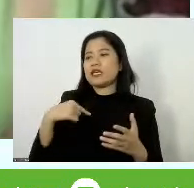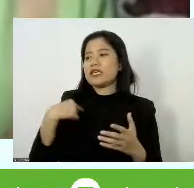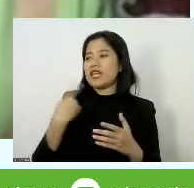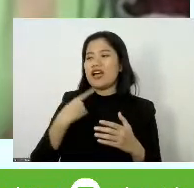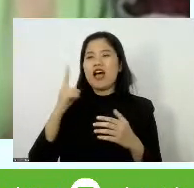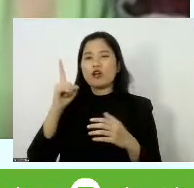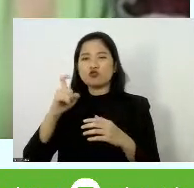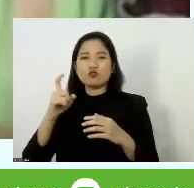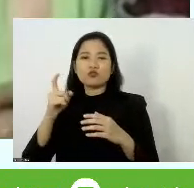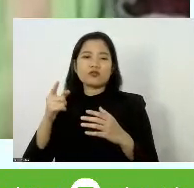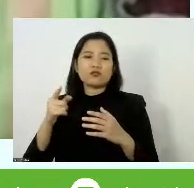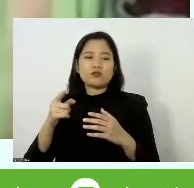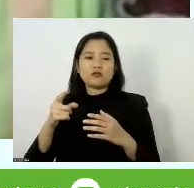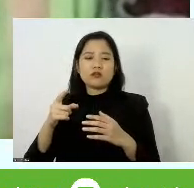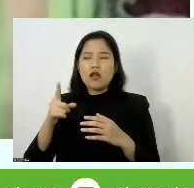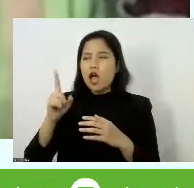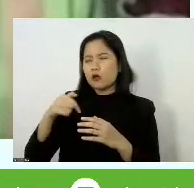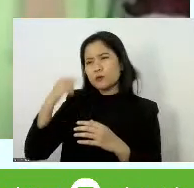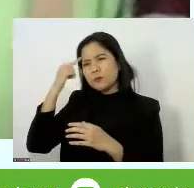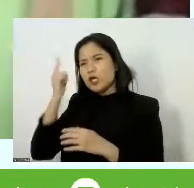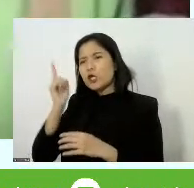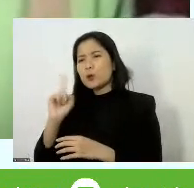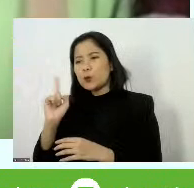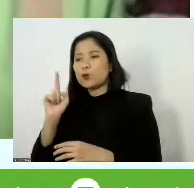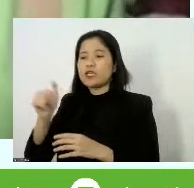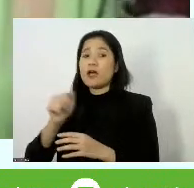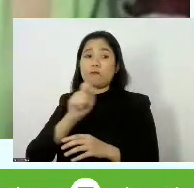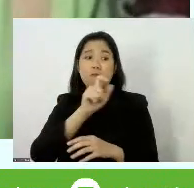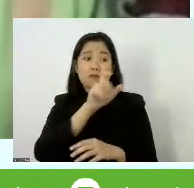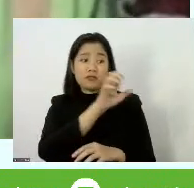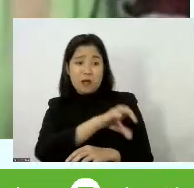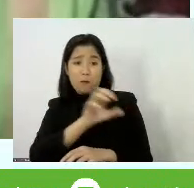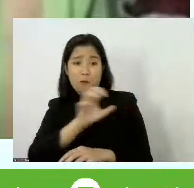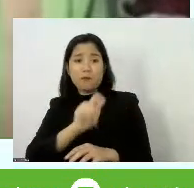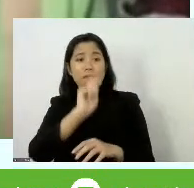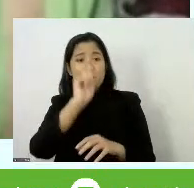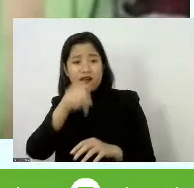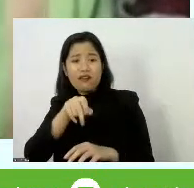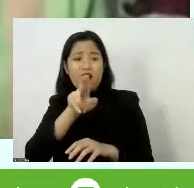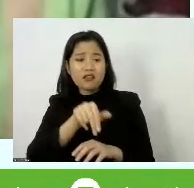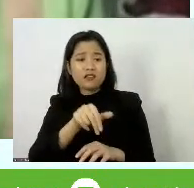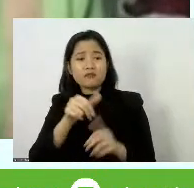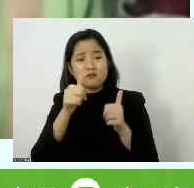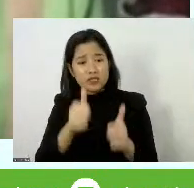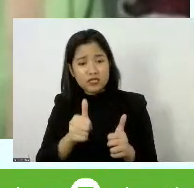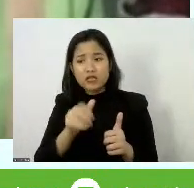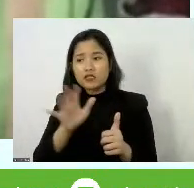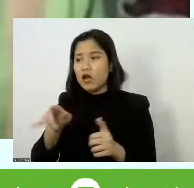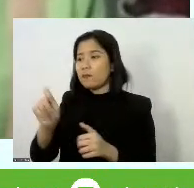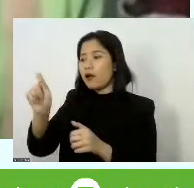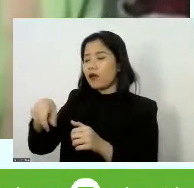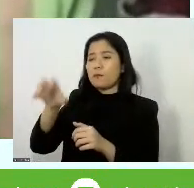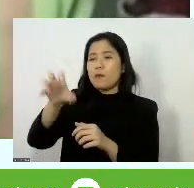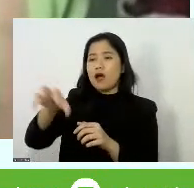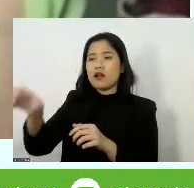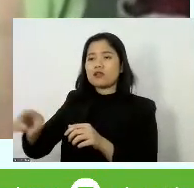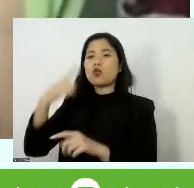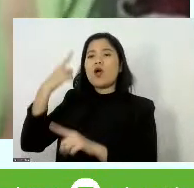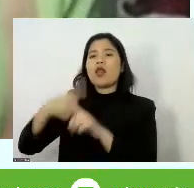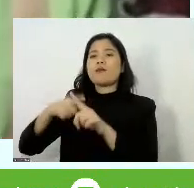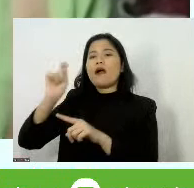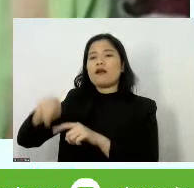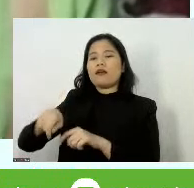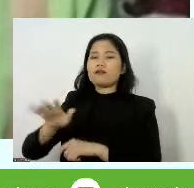wise lagi untuk membuang sampah kalau bisa kita gunakan kembali Kenapa tidak gitu Kenapa harus pilih barang yang sekali pakai gitu loh sedangkan